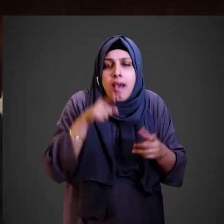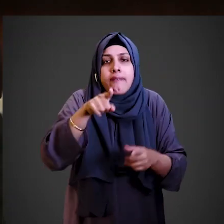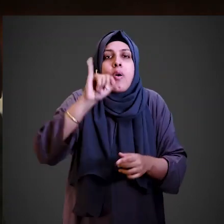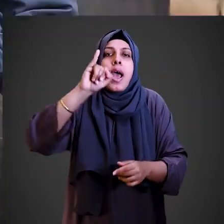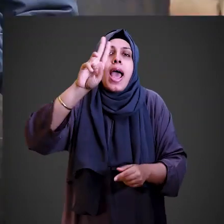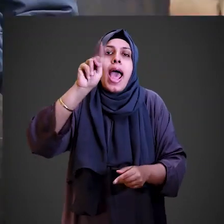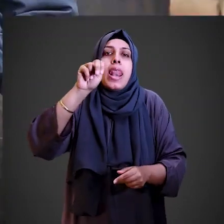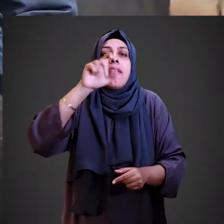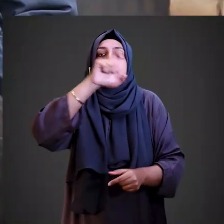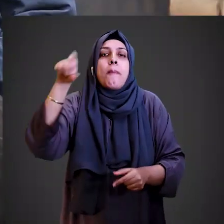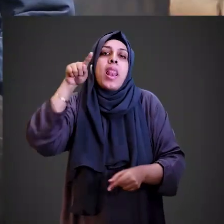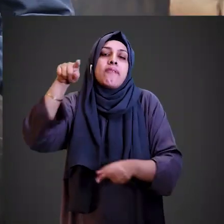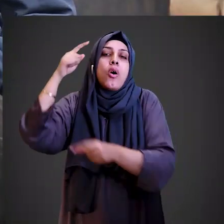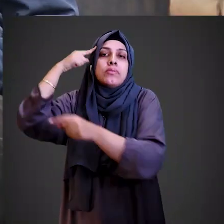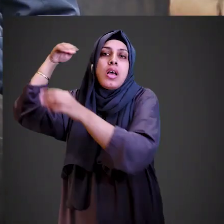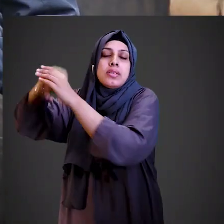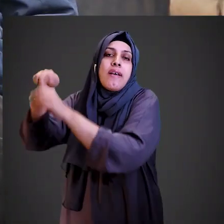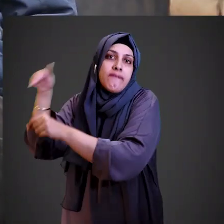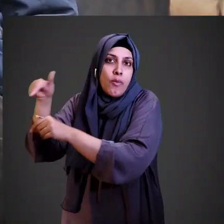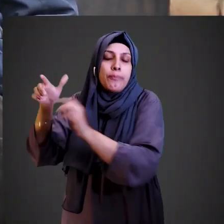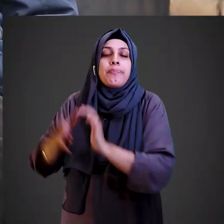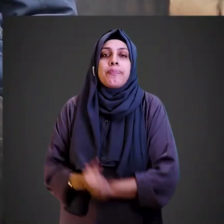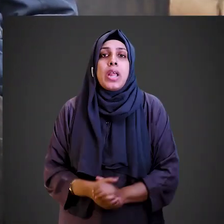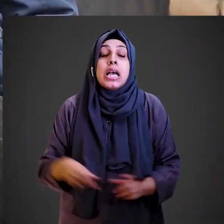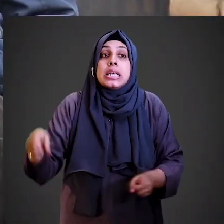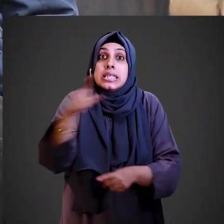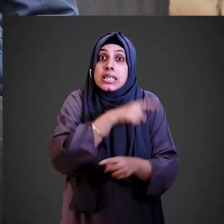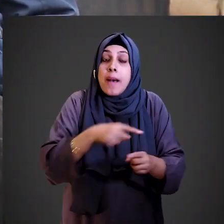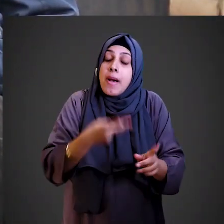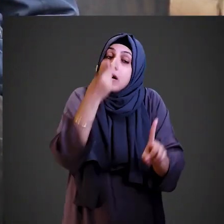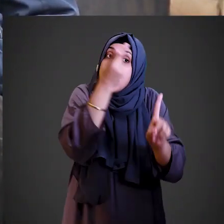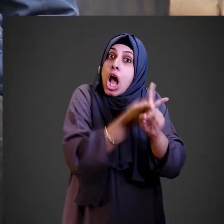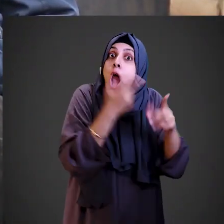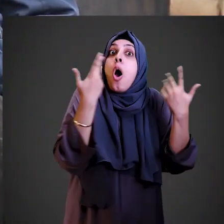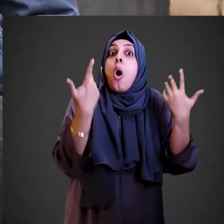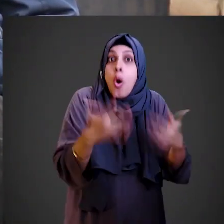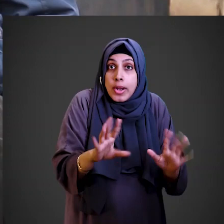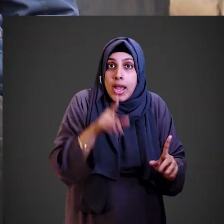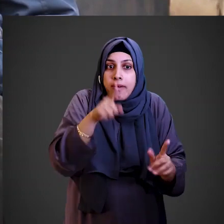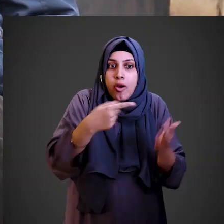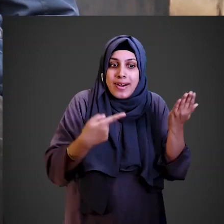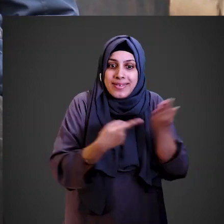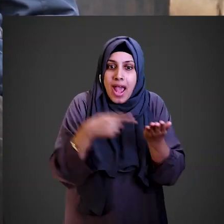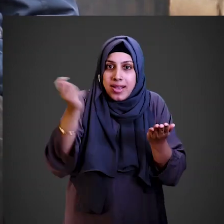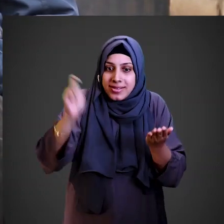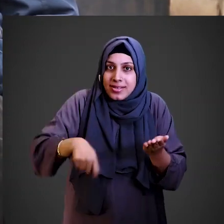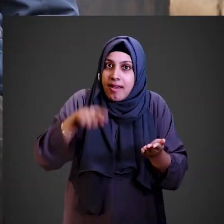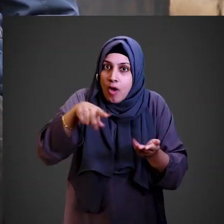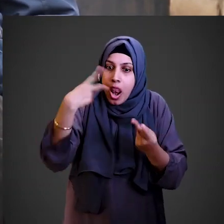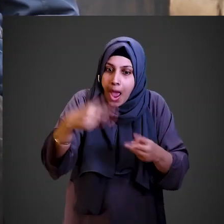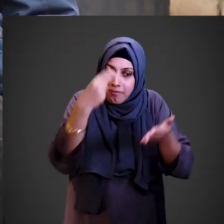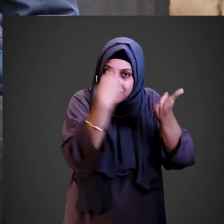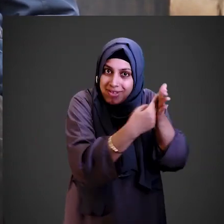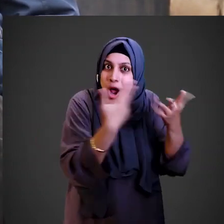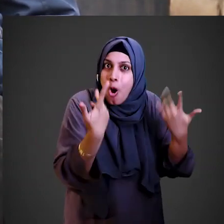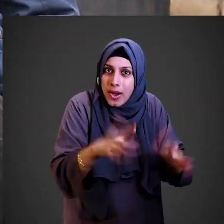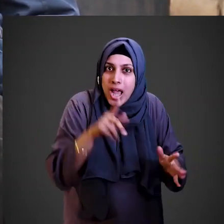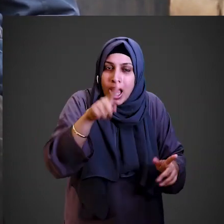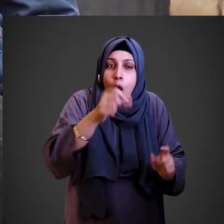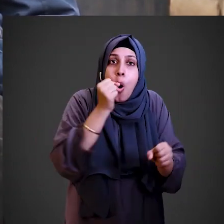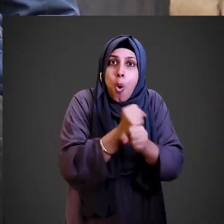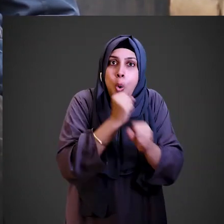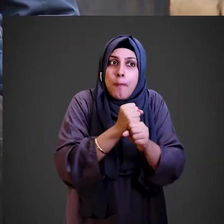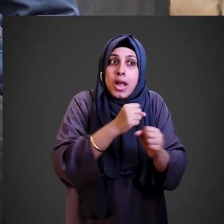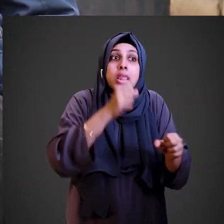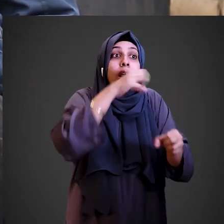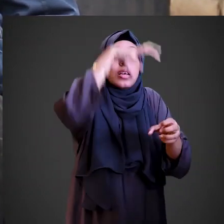کا حصہ ہے۔ سب سے پہلے جب آپ نے اپنے آپ کو رجسٹر کر لیا، آپ کو ایک انکم ٹیکس نمبر مل گیا، آپ نے آپ کو چیمبر میں جا کے